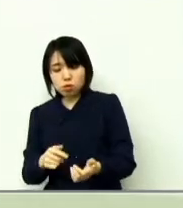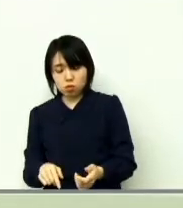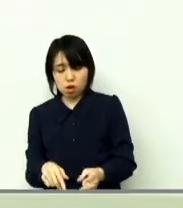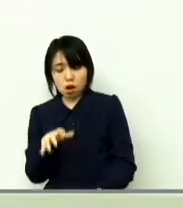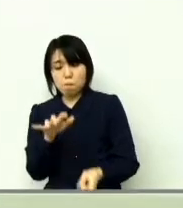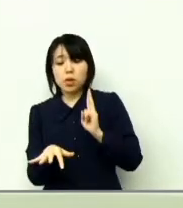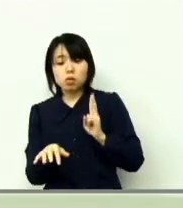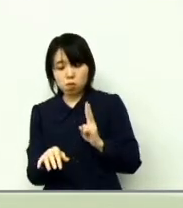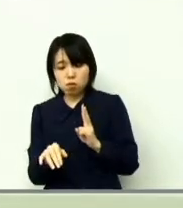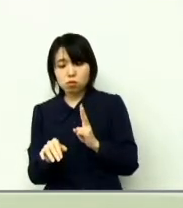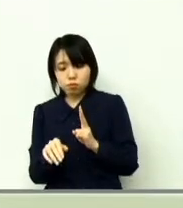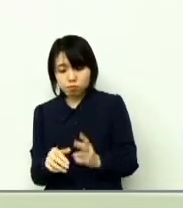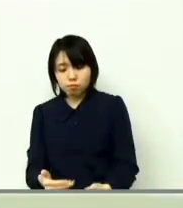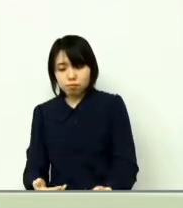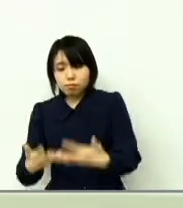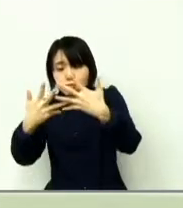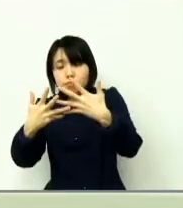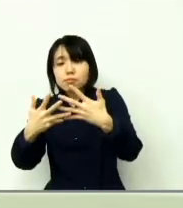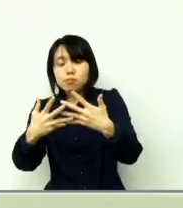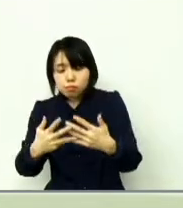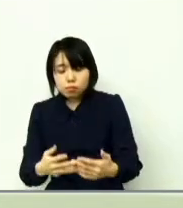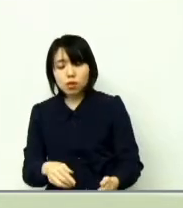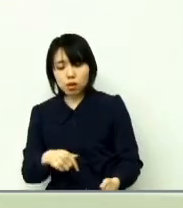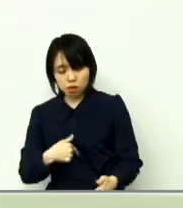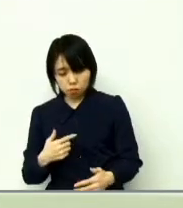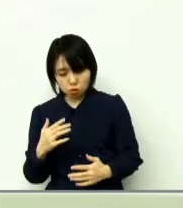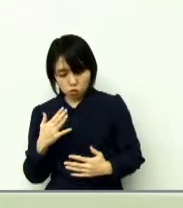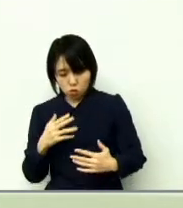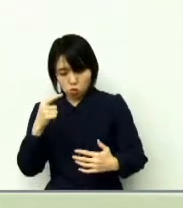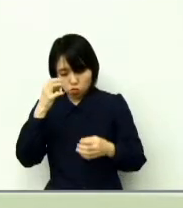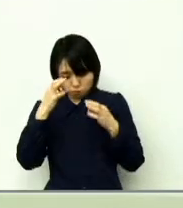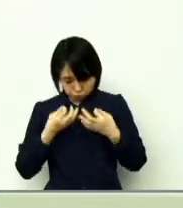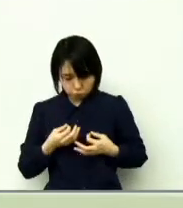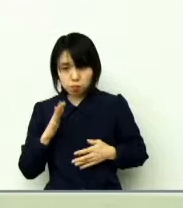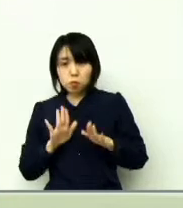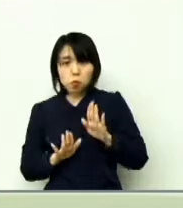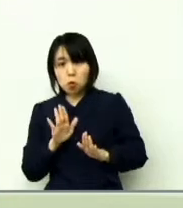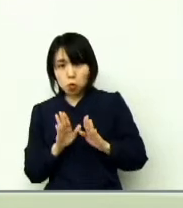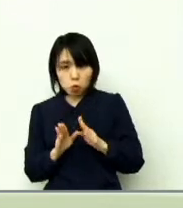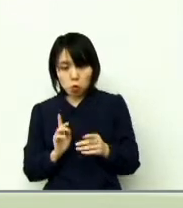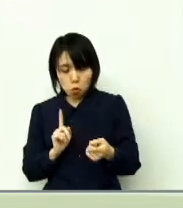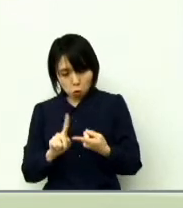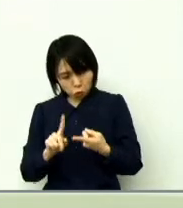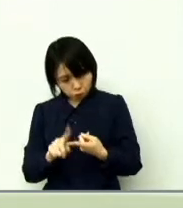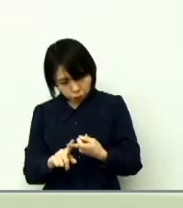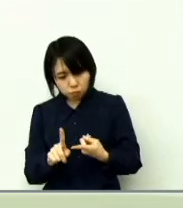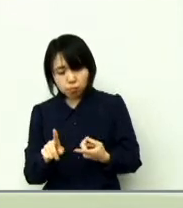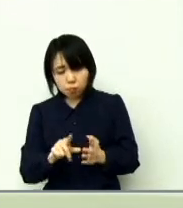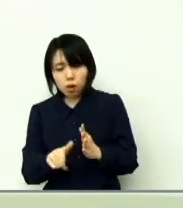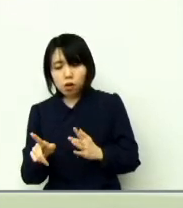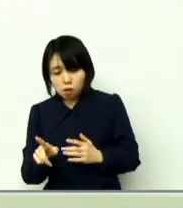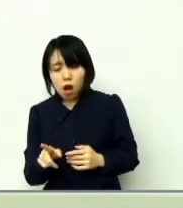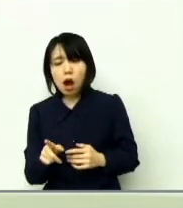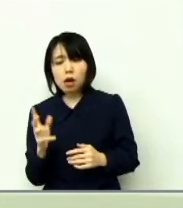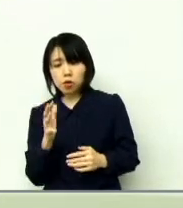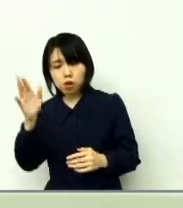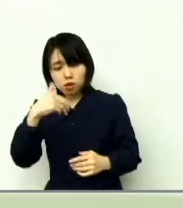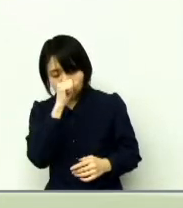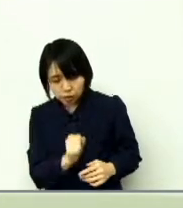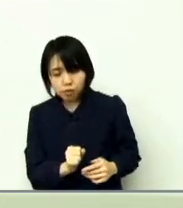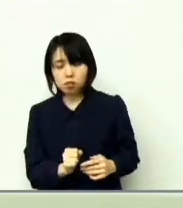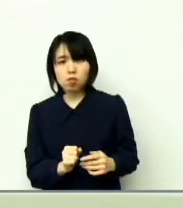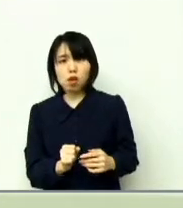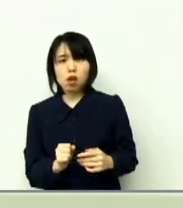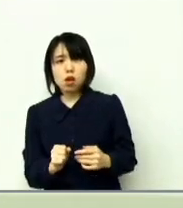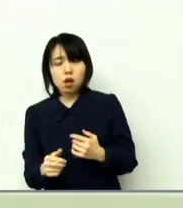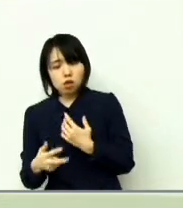クセスをしてより詳しい症状に対応し、病気や怪我の緊急度や医療機関を受診する時期、科目